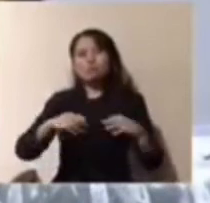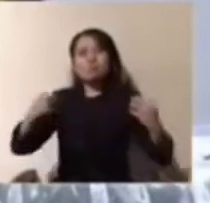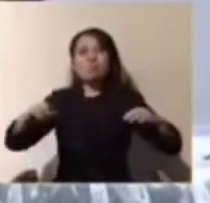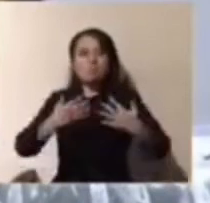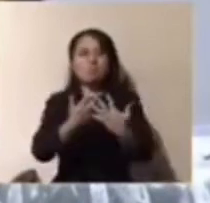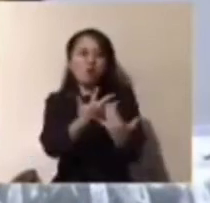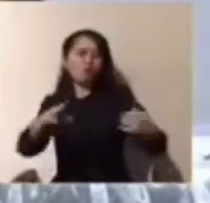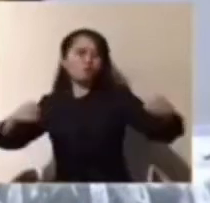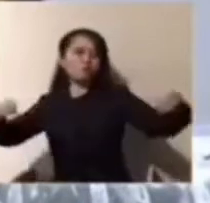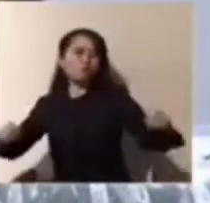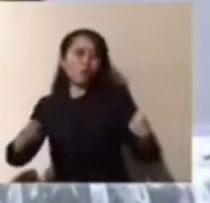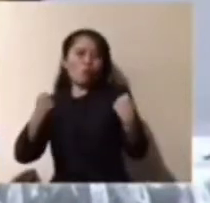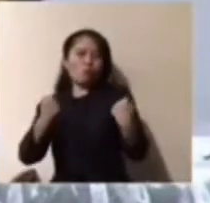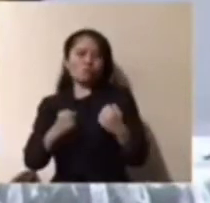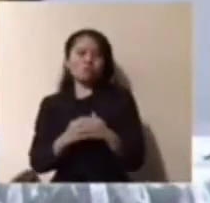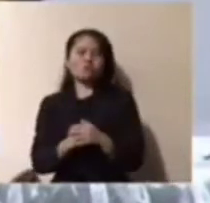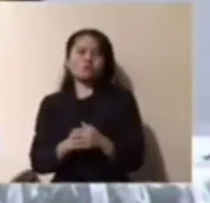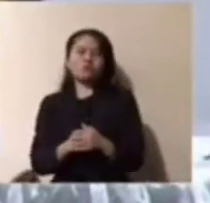berkuasa.